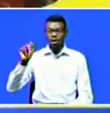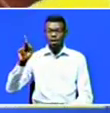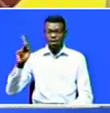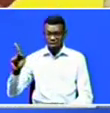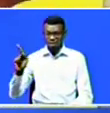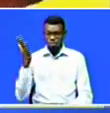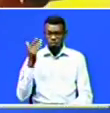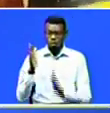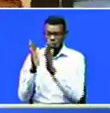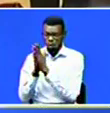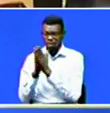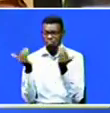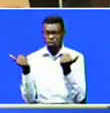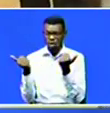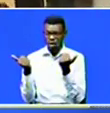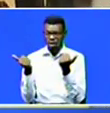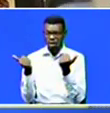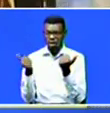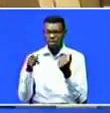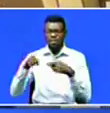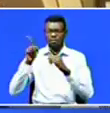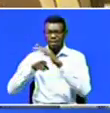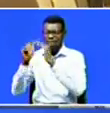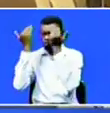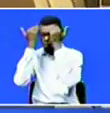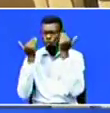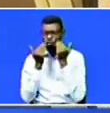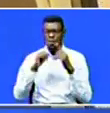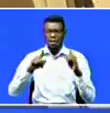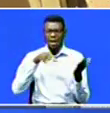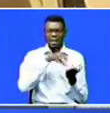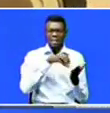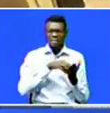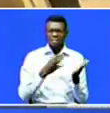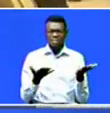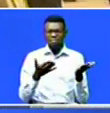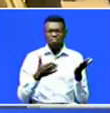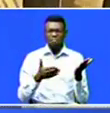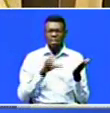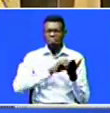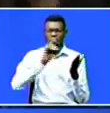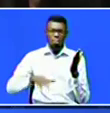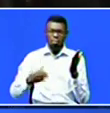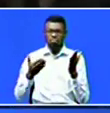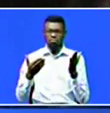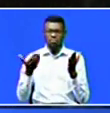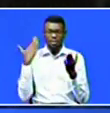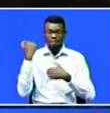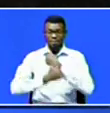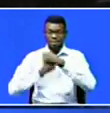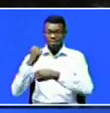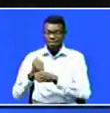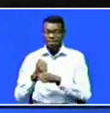Miguna. Pia alifikishwa mahakamani lakini kesi yake ikatupiliwa mbali mwisho wa mwaka uliopita. Cha